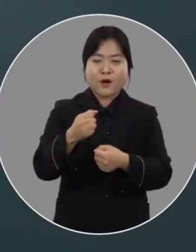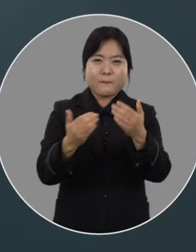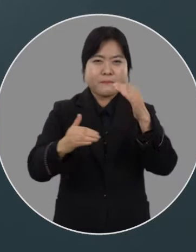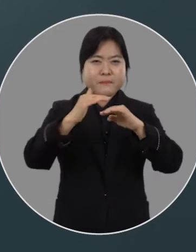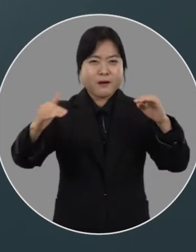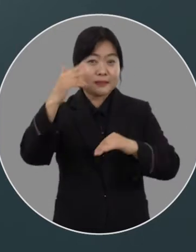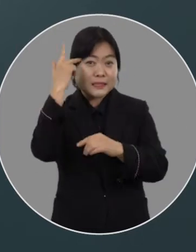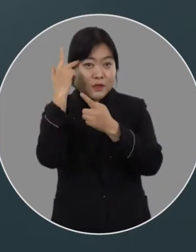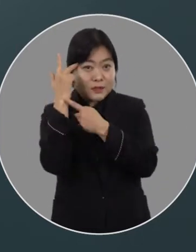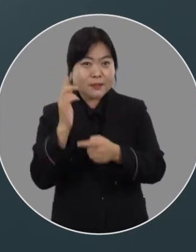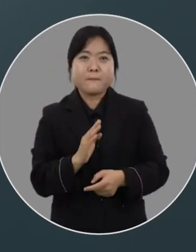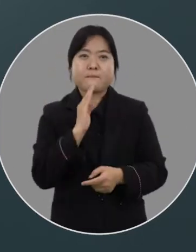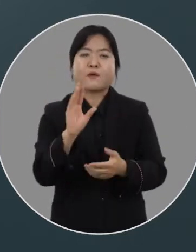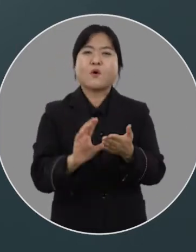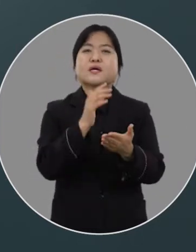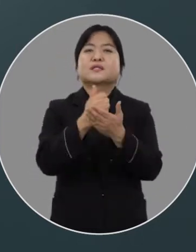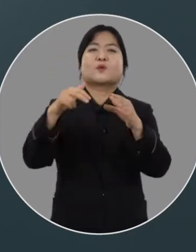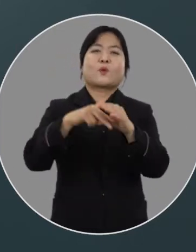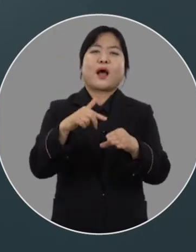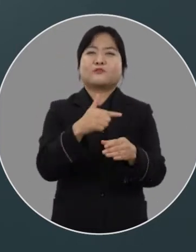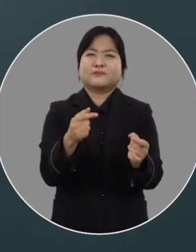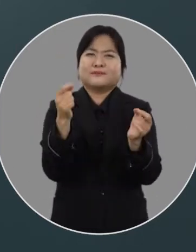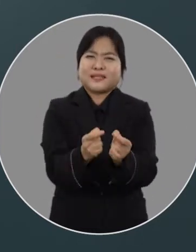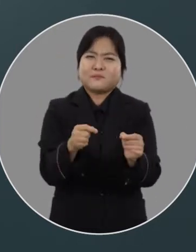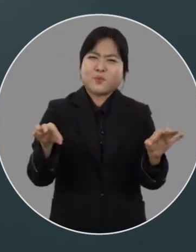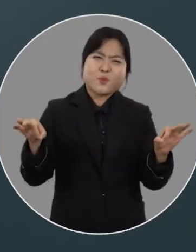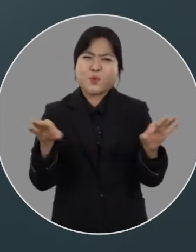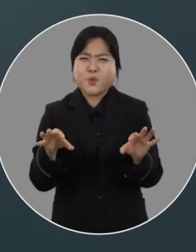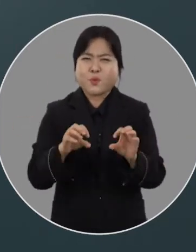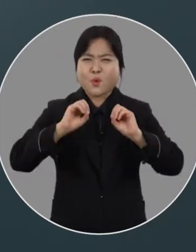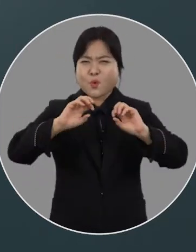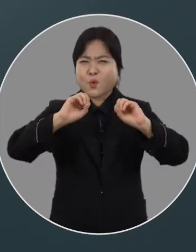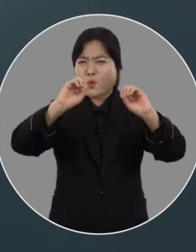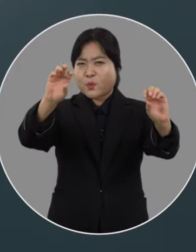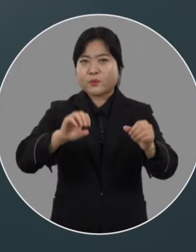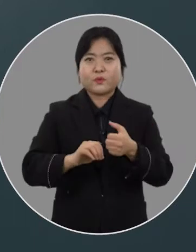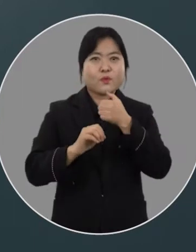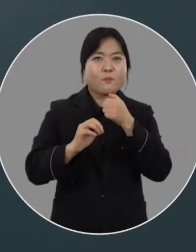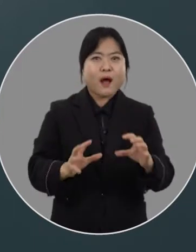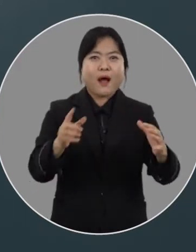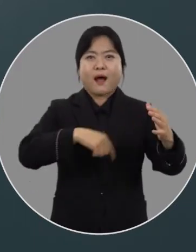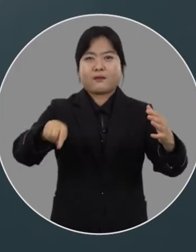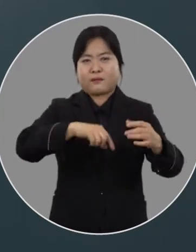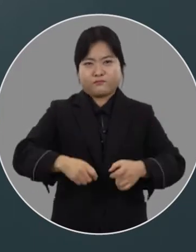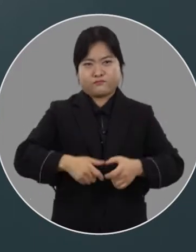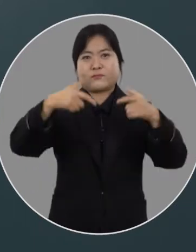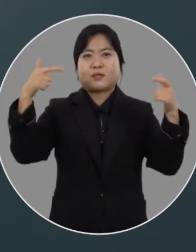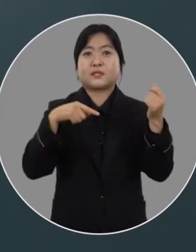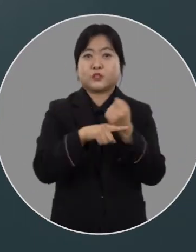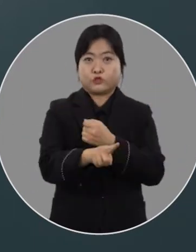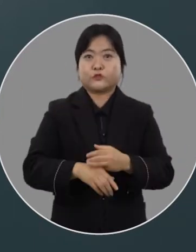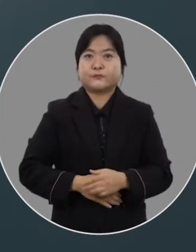평등의 정신이 바로 그리스도교가 아주 짧은 시간 안에도 로마 제국 안에 퍼져나갔던 이유라고 생각할